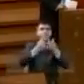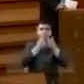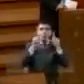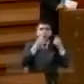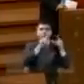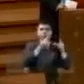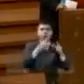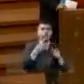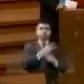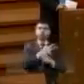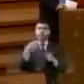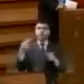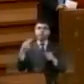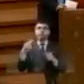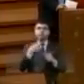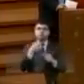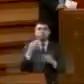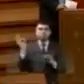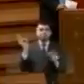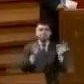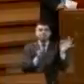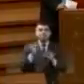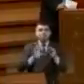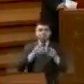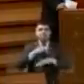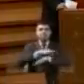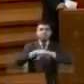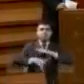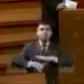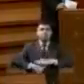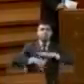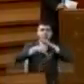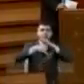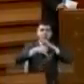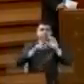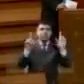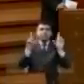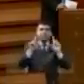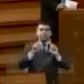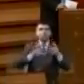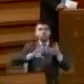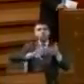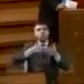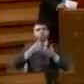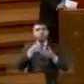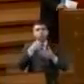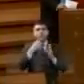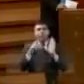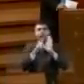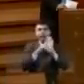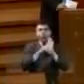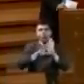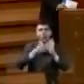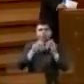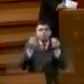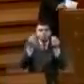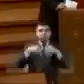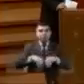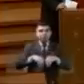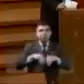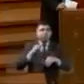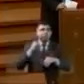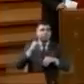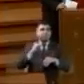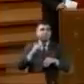حاليا يحاول التأثير على القرارات الهكا ويلقى لها مخارج قانونية مفلسة خاسرة